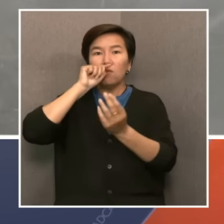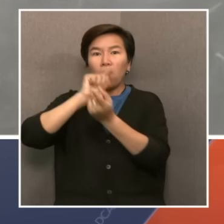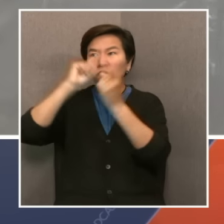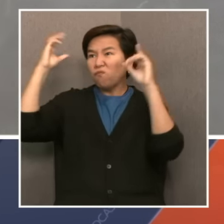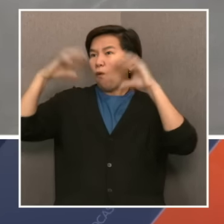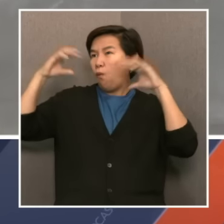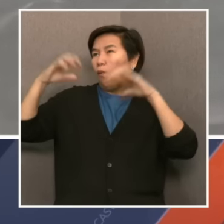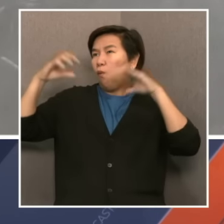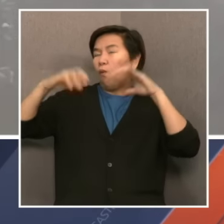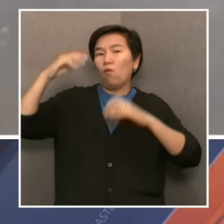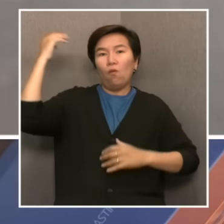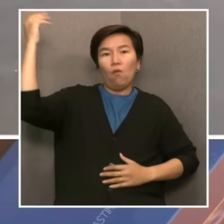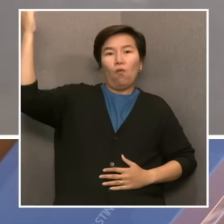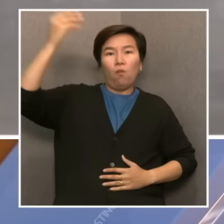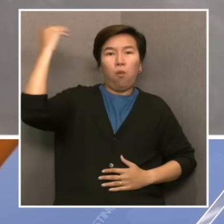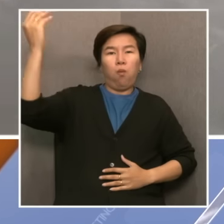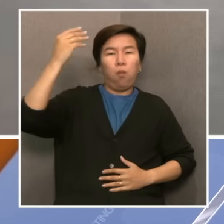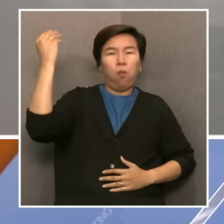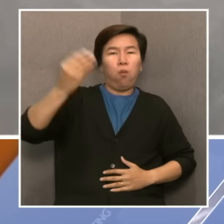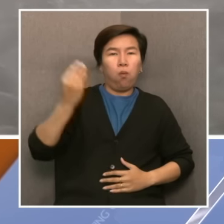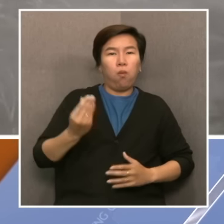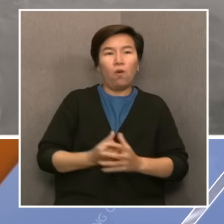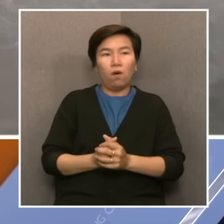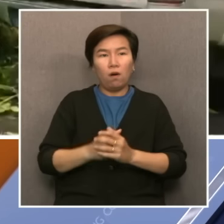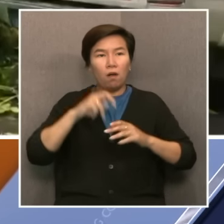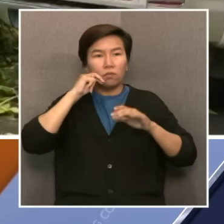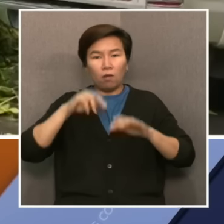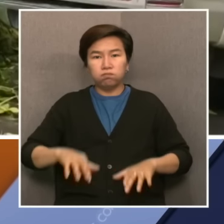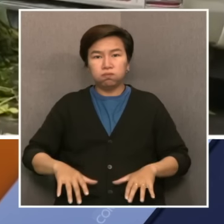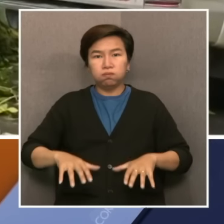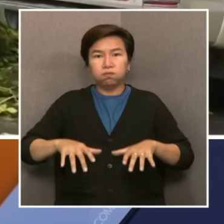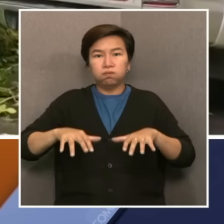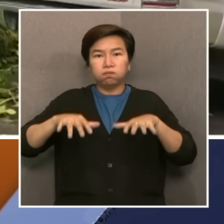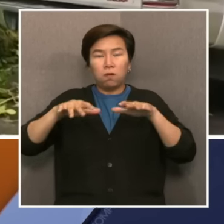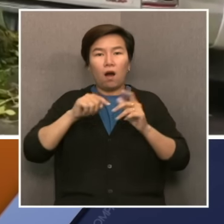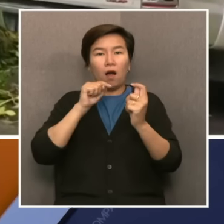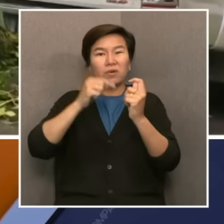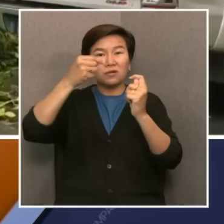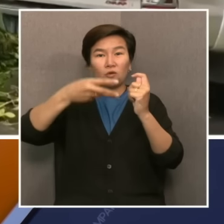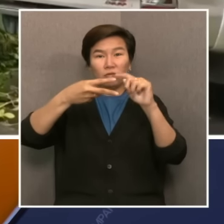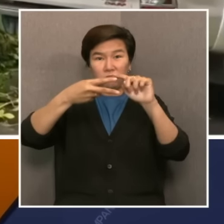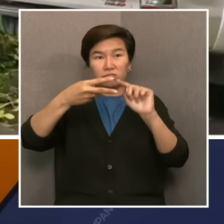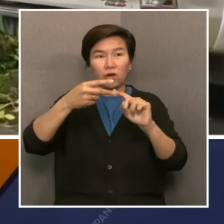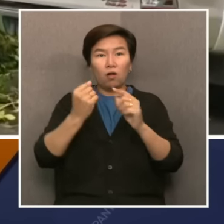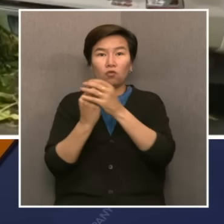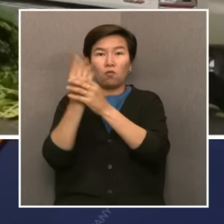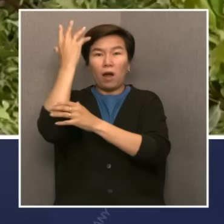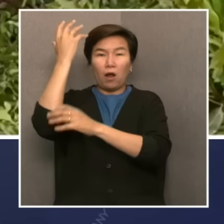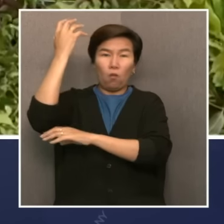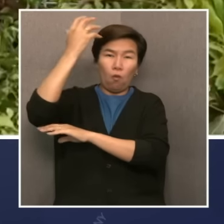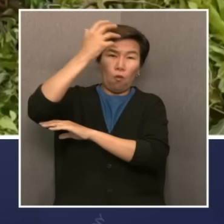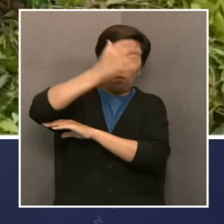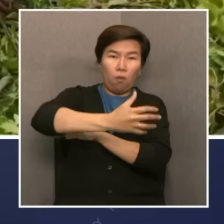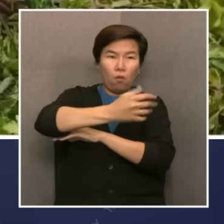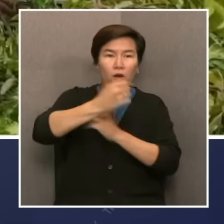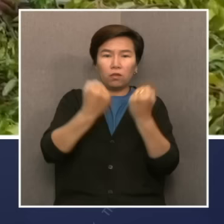องลมกระโชกแรงนะคะได้รับผลกระทบจากวาตภัย2อำเภอด้วยกันมีรายงานต้นไม้หักโค่นล้มทับขว